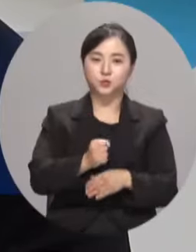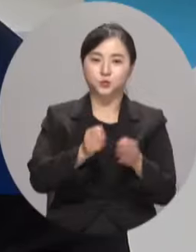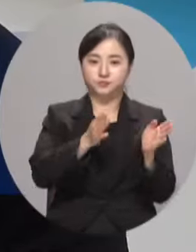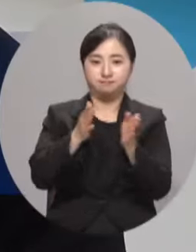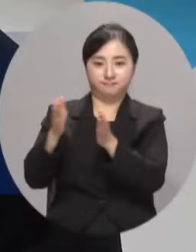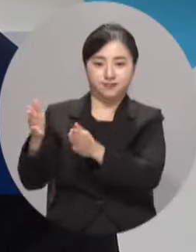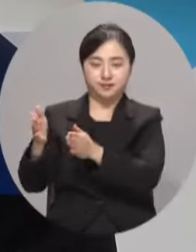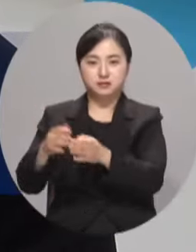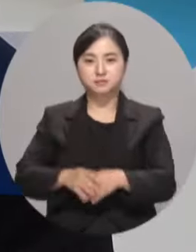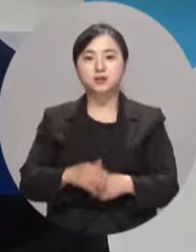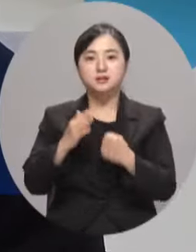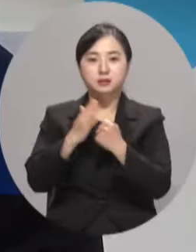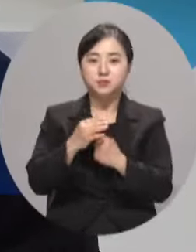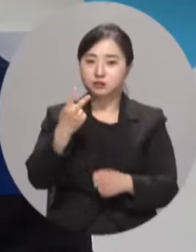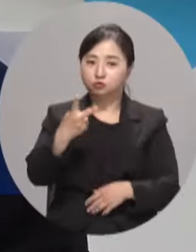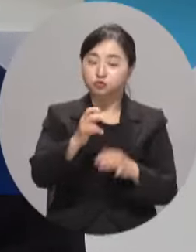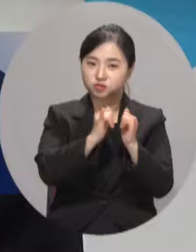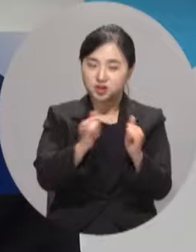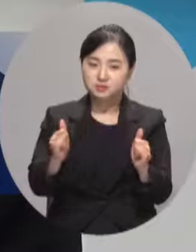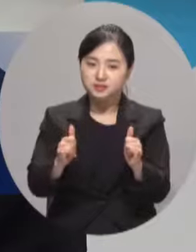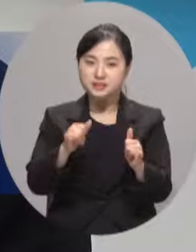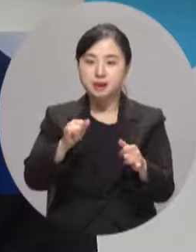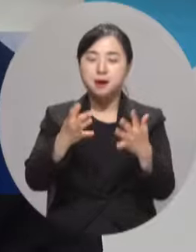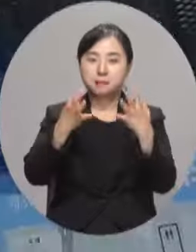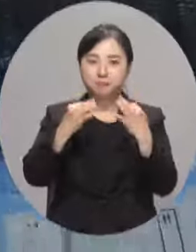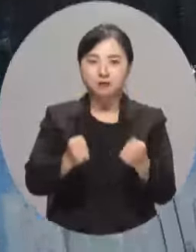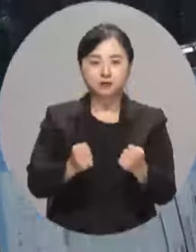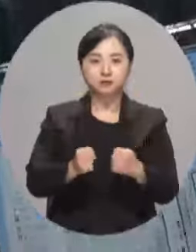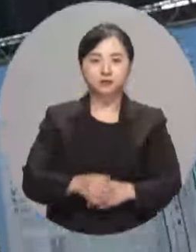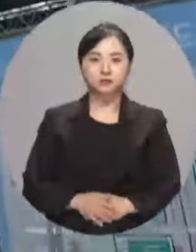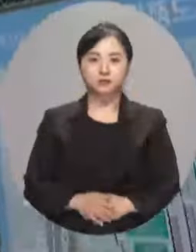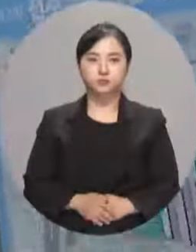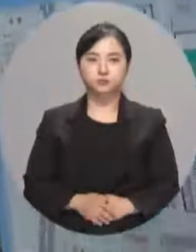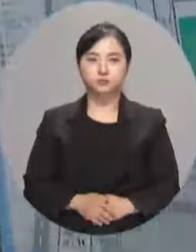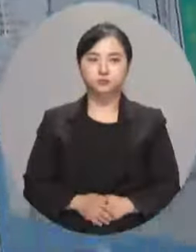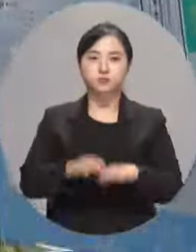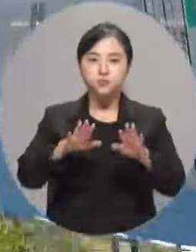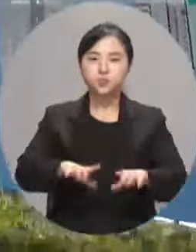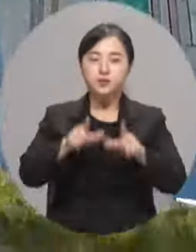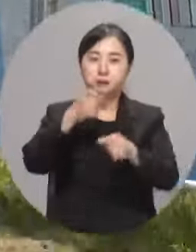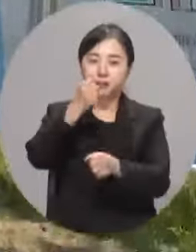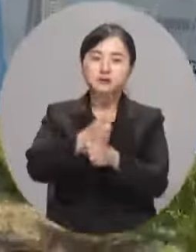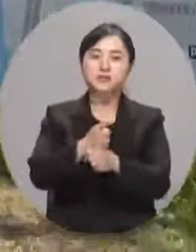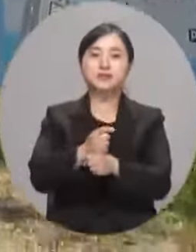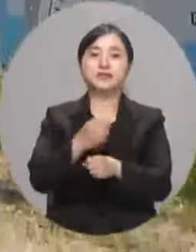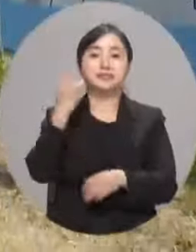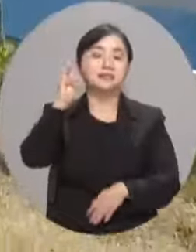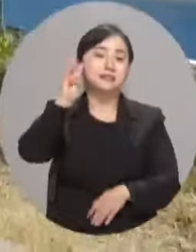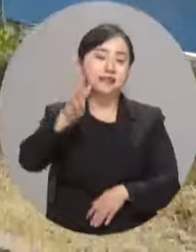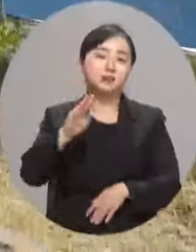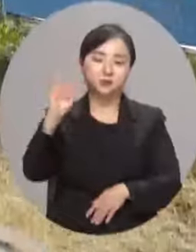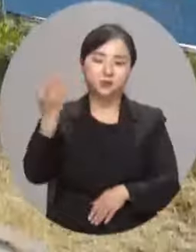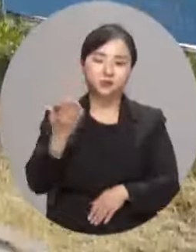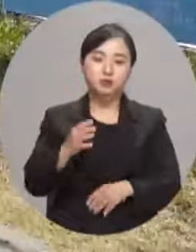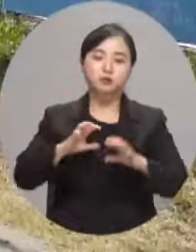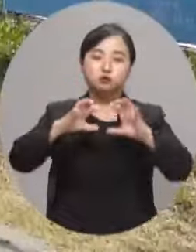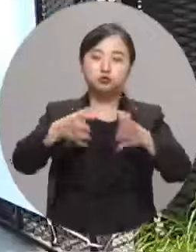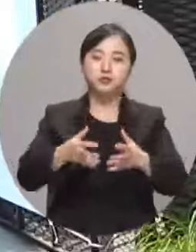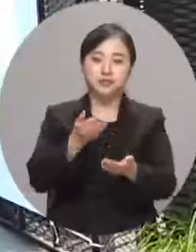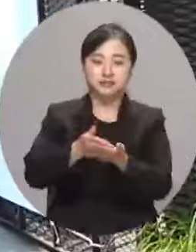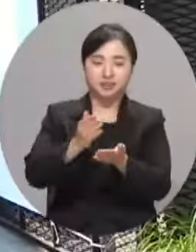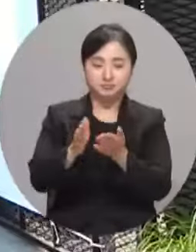되거든요. 그래서 두 작가님을 현실과 판타지로 나눌 수도 있고. 올해로 벌써 3회를 맞은 전주 국제그림책